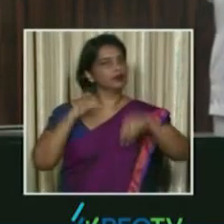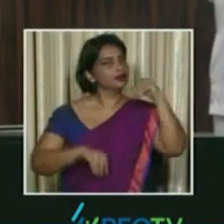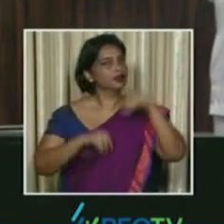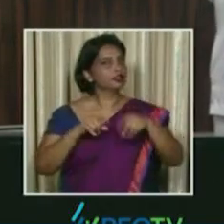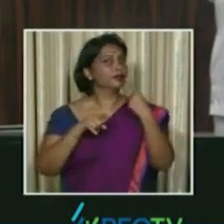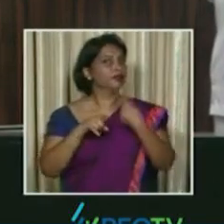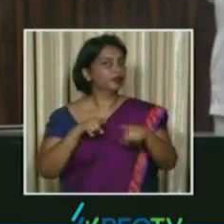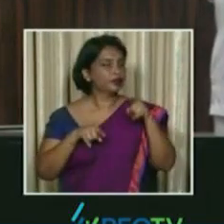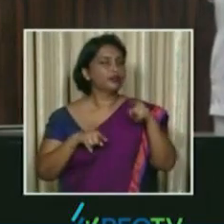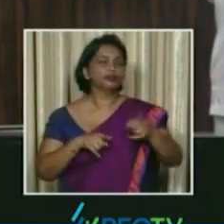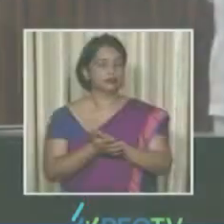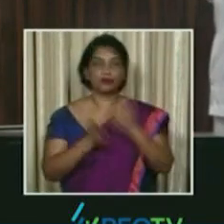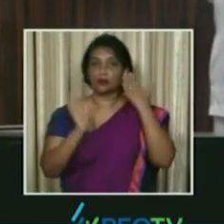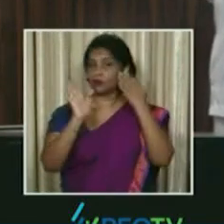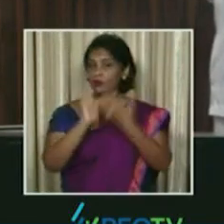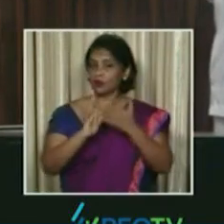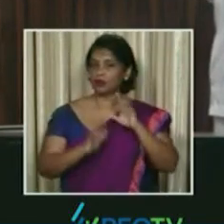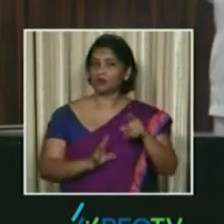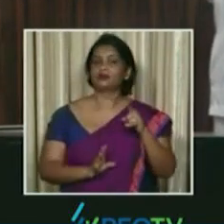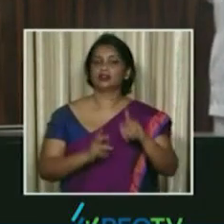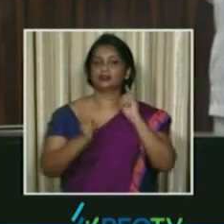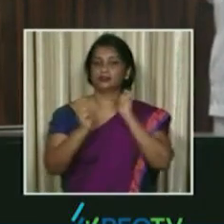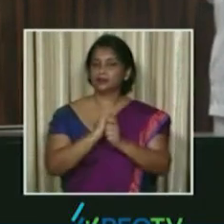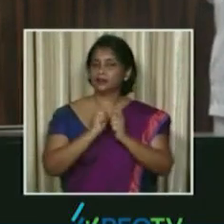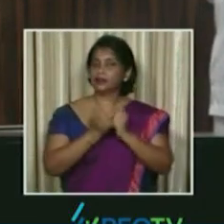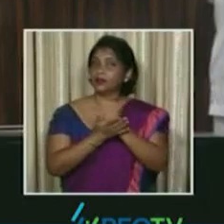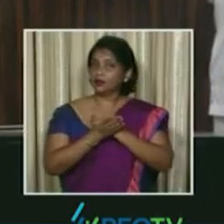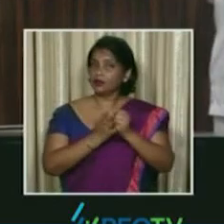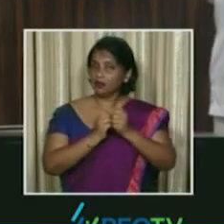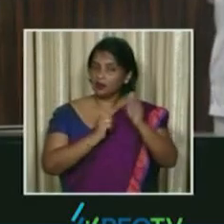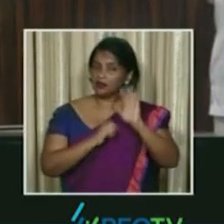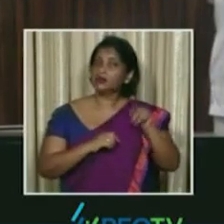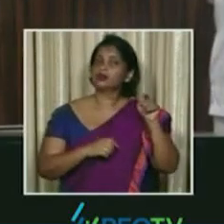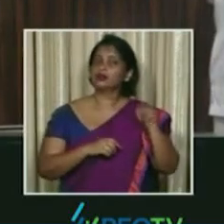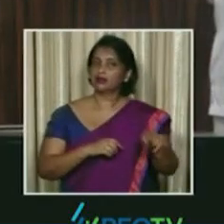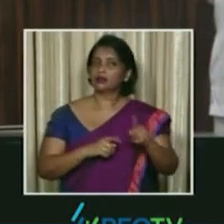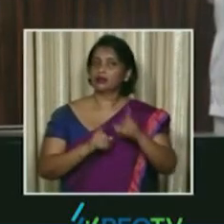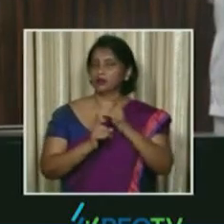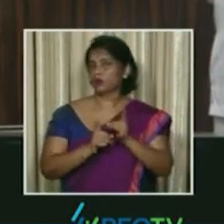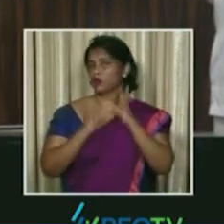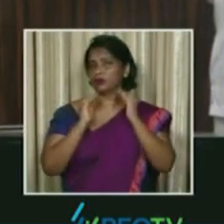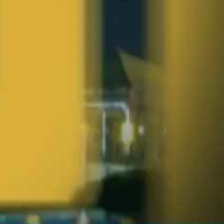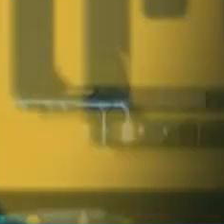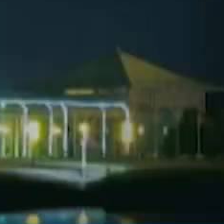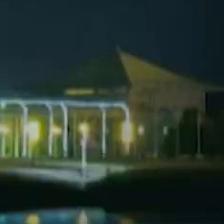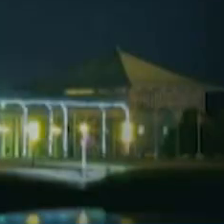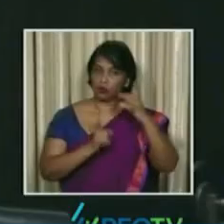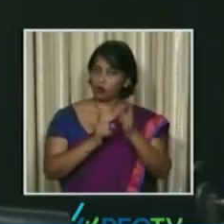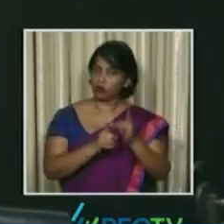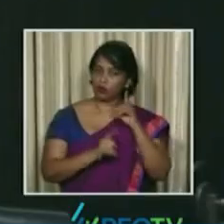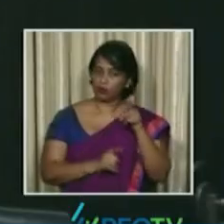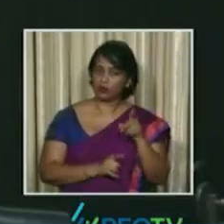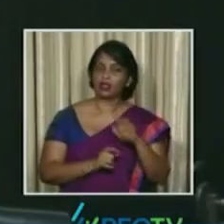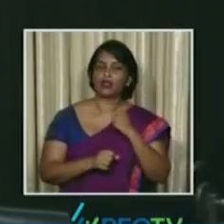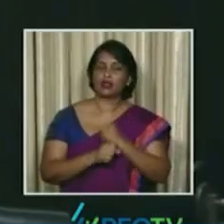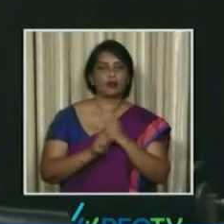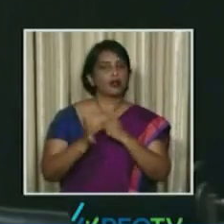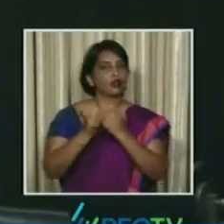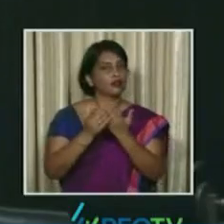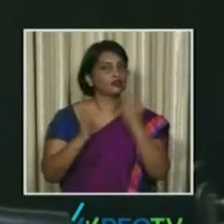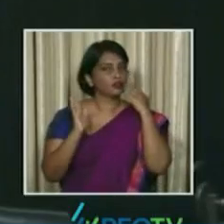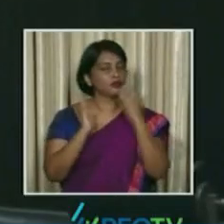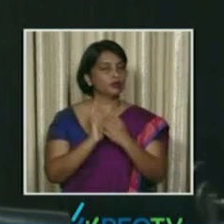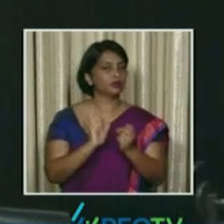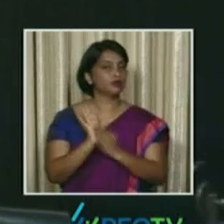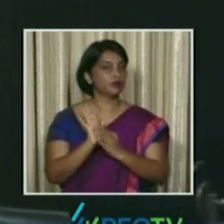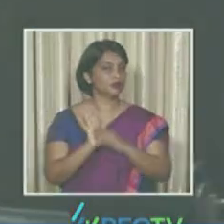පමණක් සම්මත කළ යුතුය. සංශෝධනයන් සිදු කරන්නේ නම් මෙම අනනුකූලතාවයන් ඉවත් වේ යනු ඇත. රාජ්‍ය ගිණුම් පිළිබඳව කාර්ක